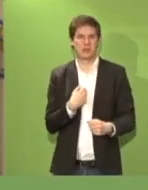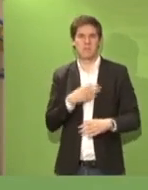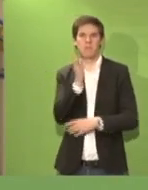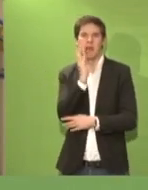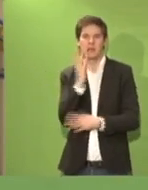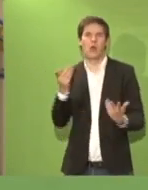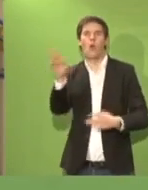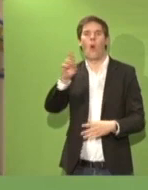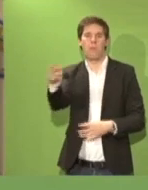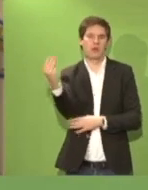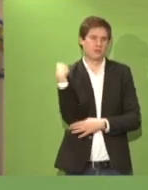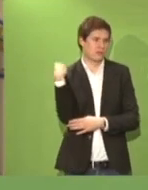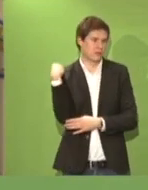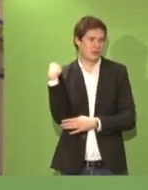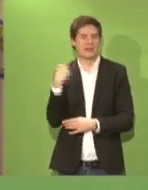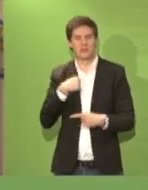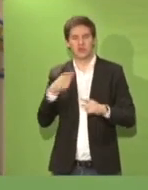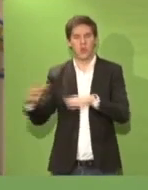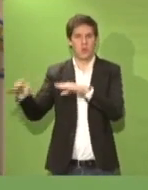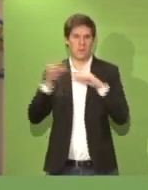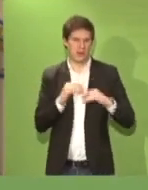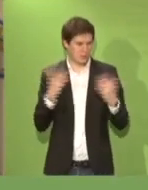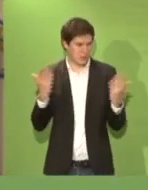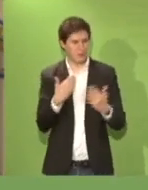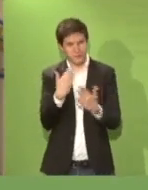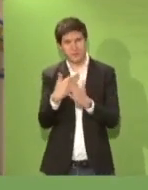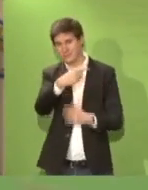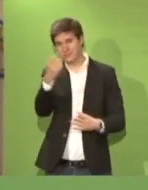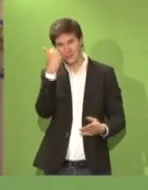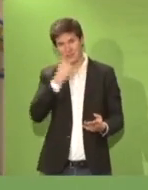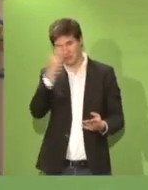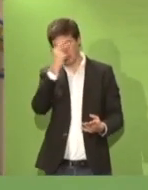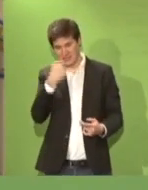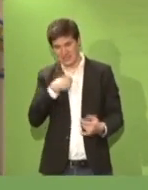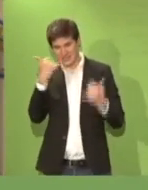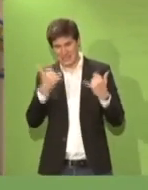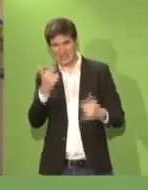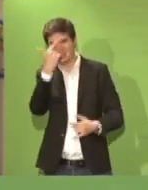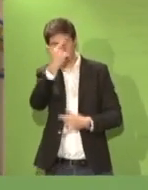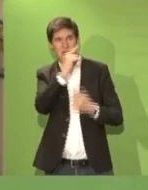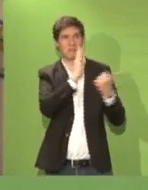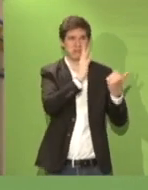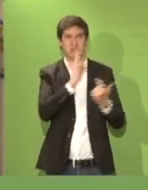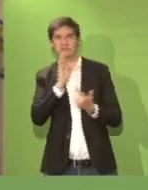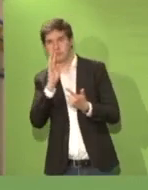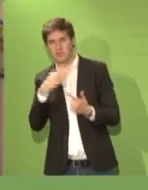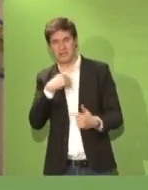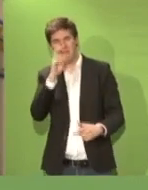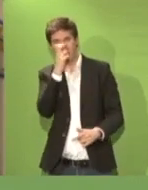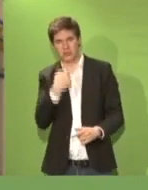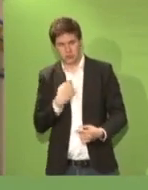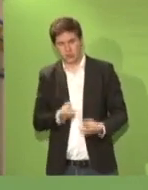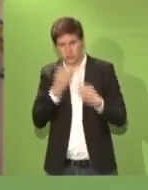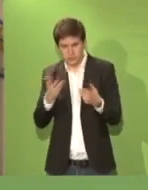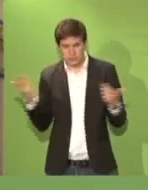Robert hat mich gebeten, die Einbringung zu übernehmen. Und seht es mir nach, ich muss jetzt im Kopf versuchen, zwei Reden hinzubekommen. Ich möchte aber allen, die an